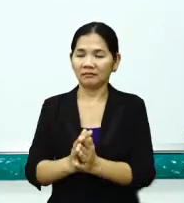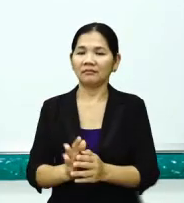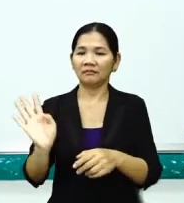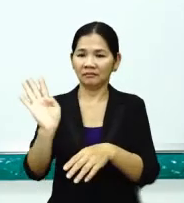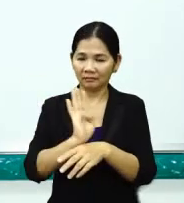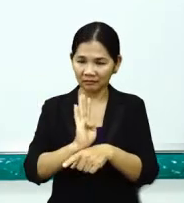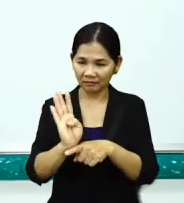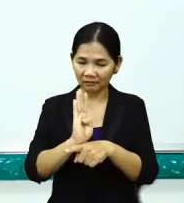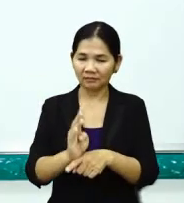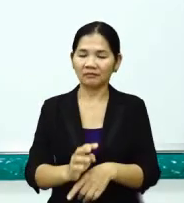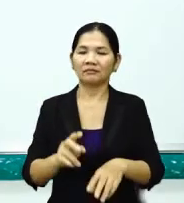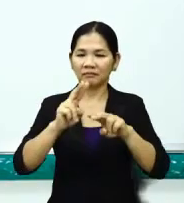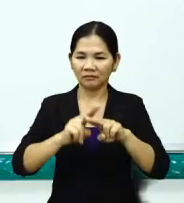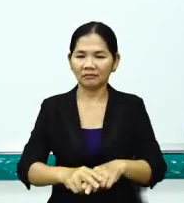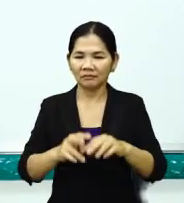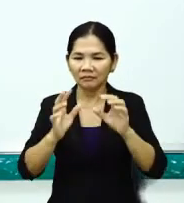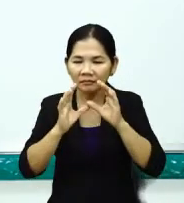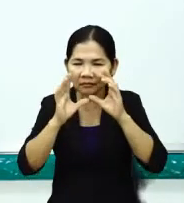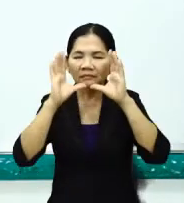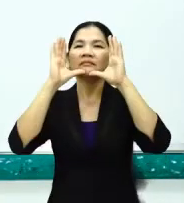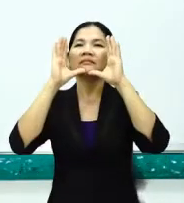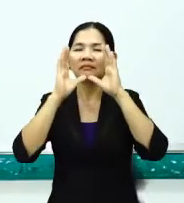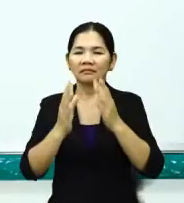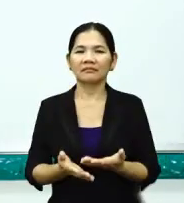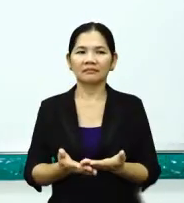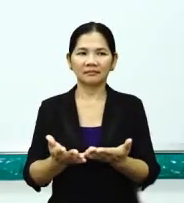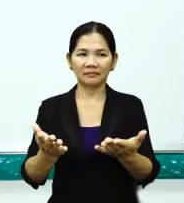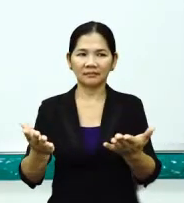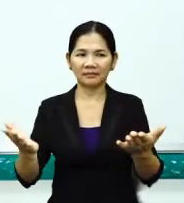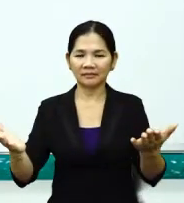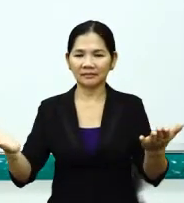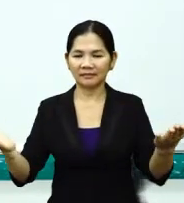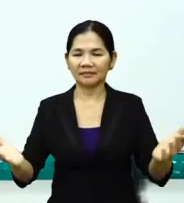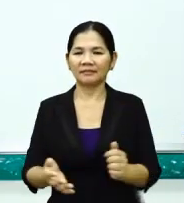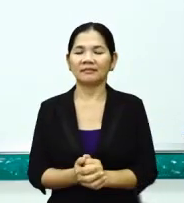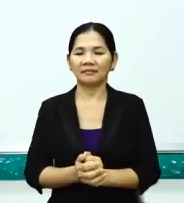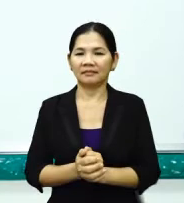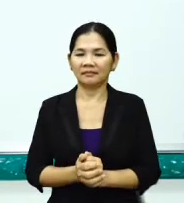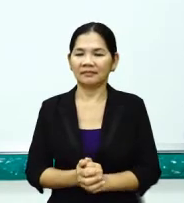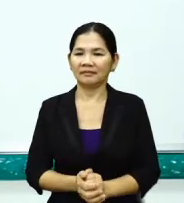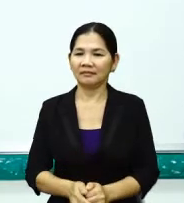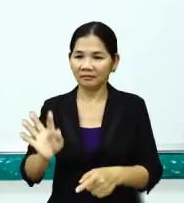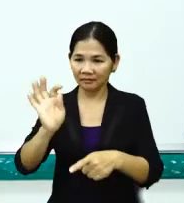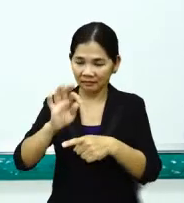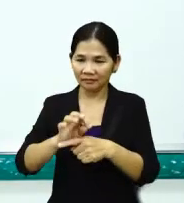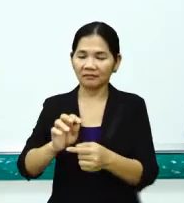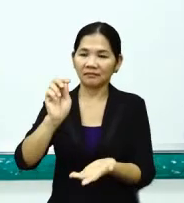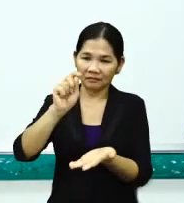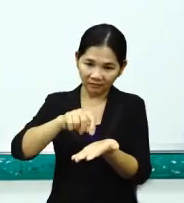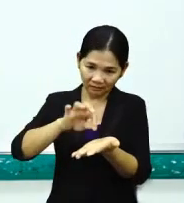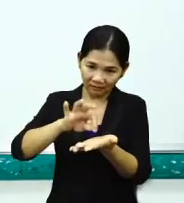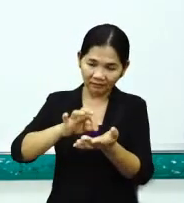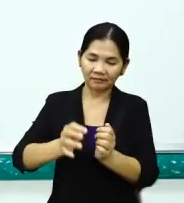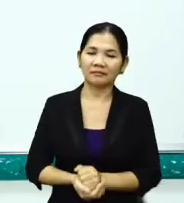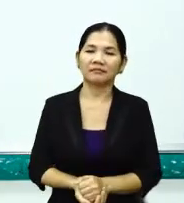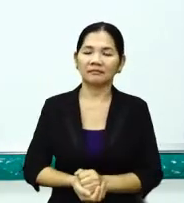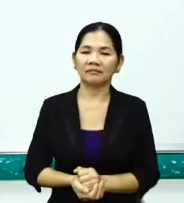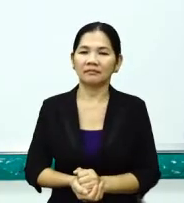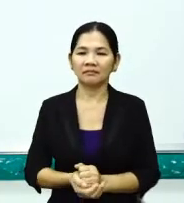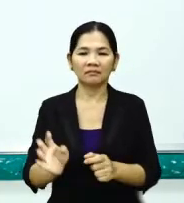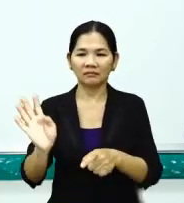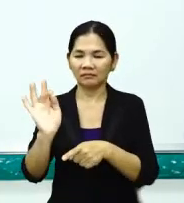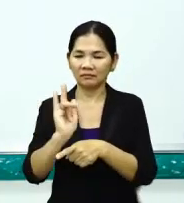vô tài ông quý sáp ơi ơi chạp xì sơ